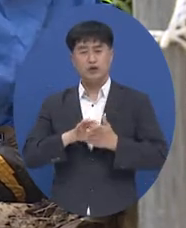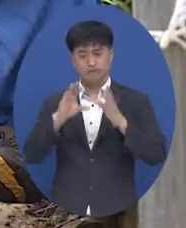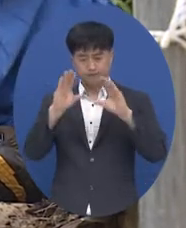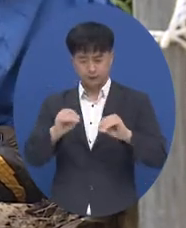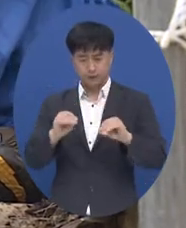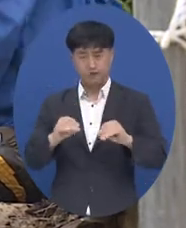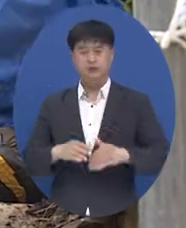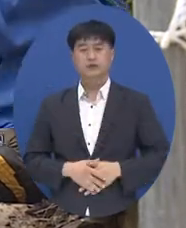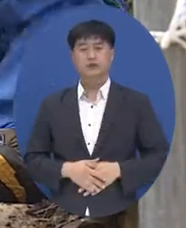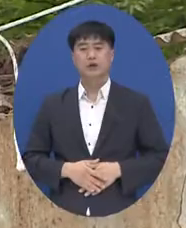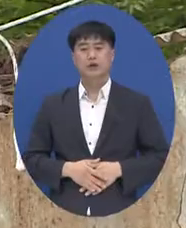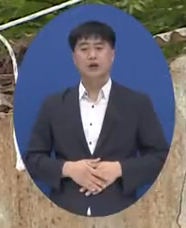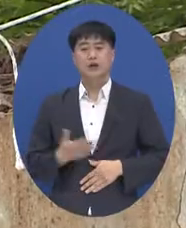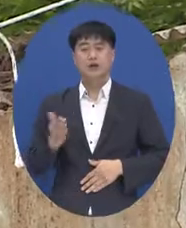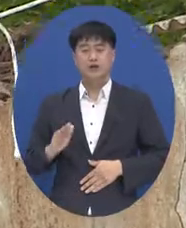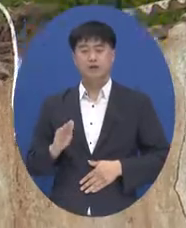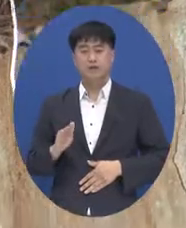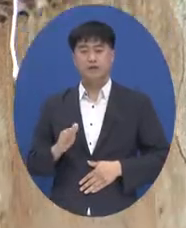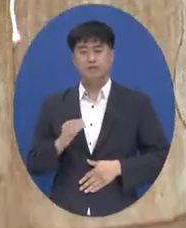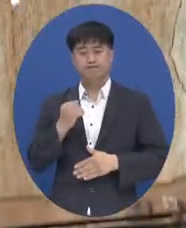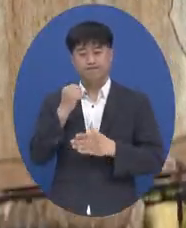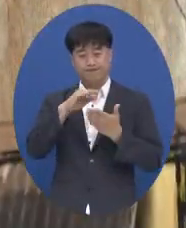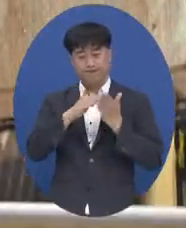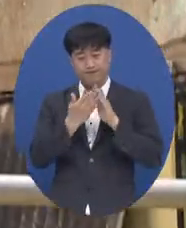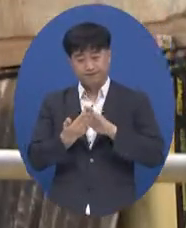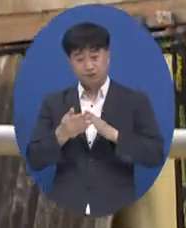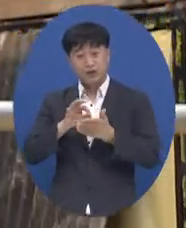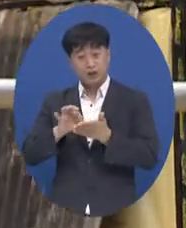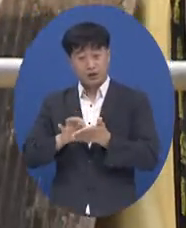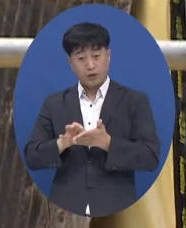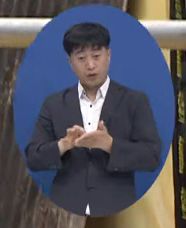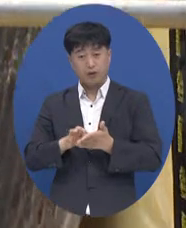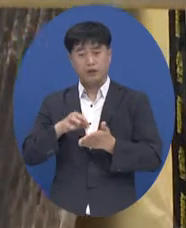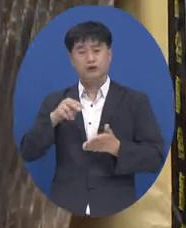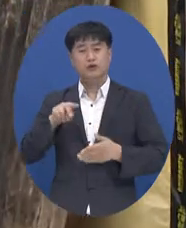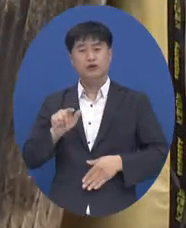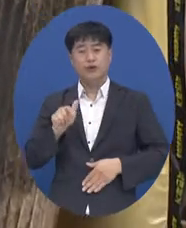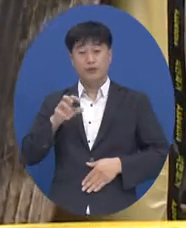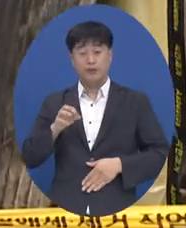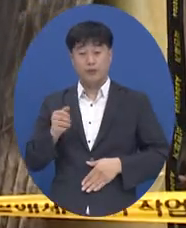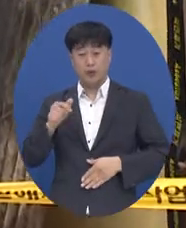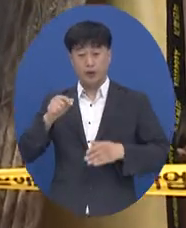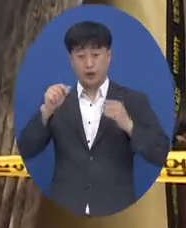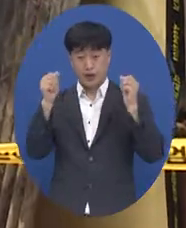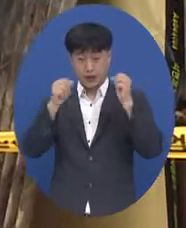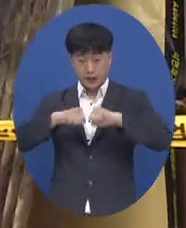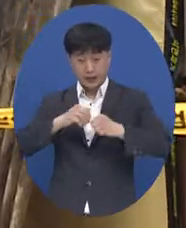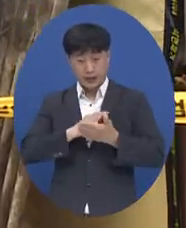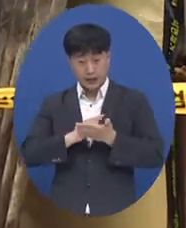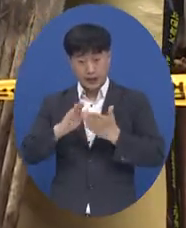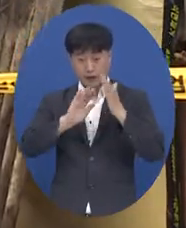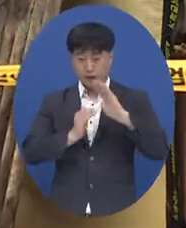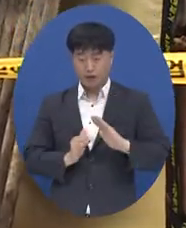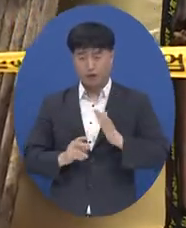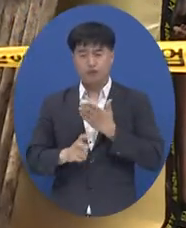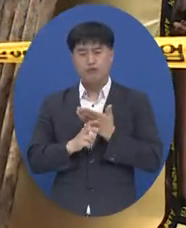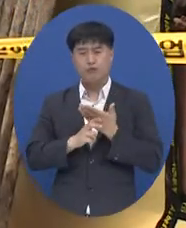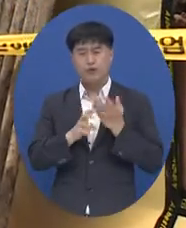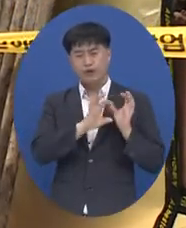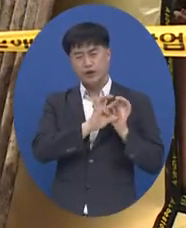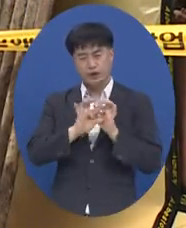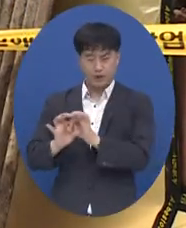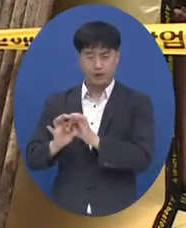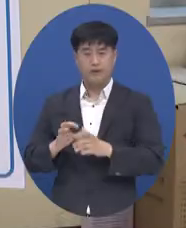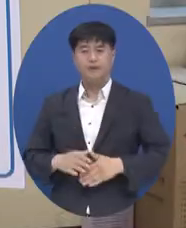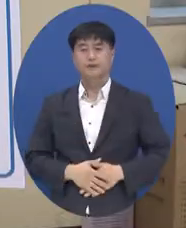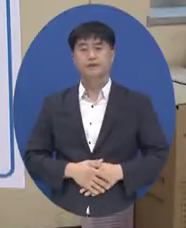중지됐습니다. 하지만 노후 건축물에 사용됐던 성면 건축자재의 해체 철거 과정에서 불법이 자행되고 있는